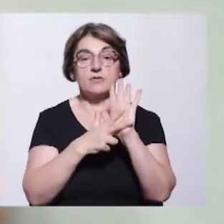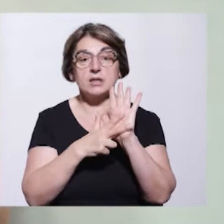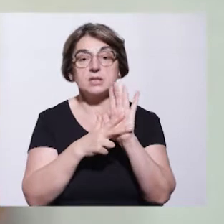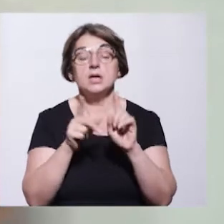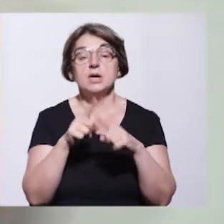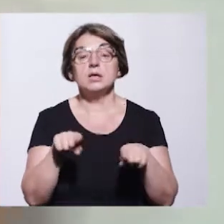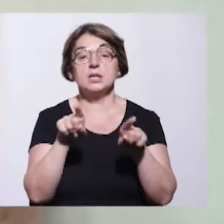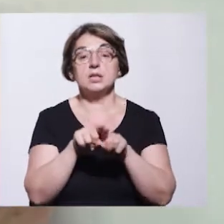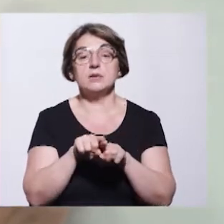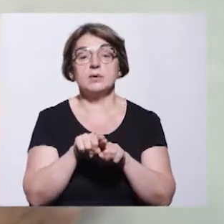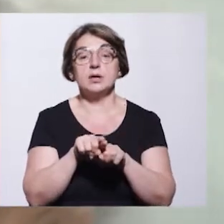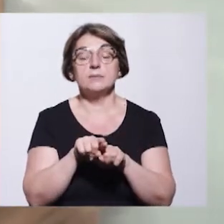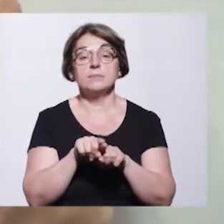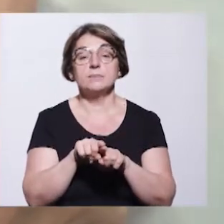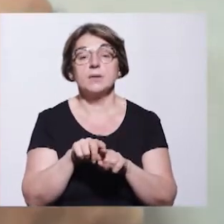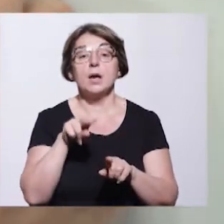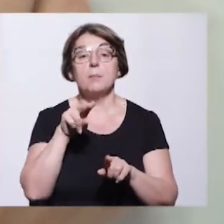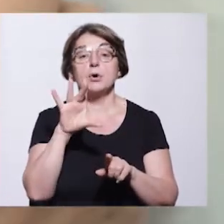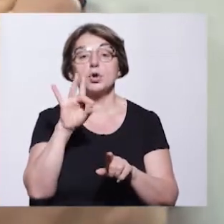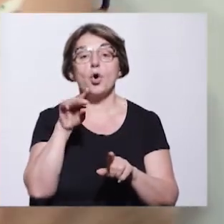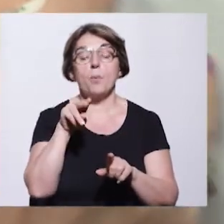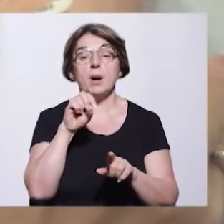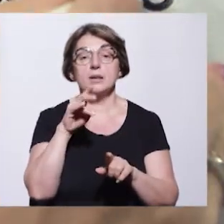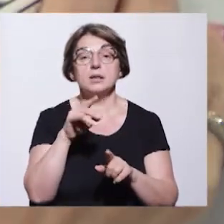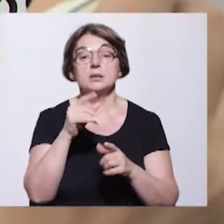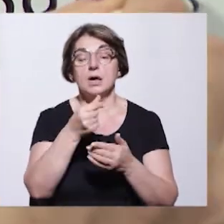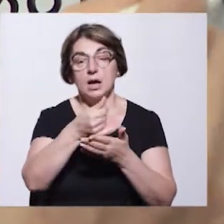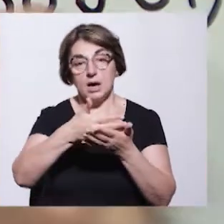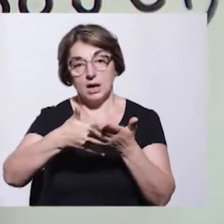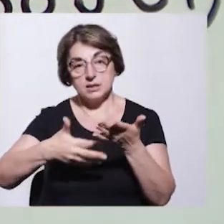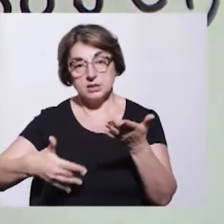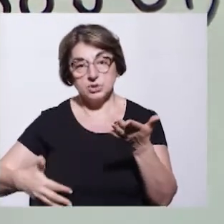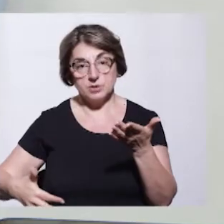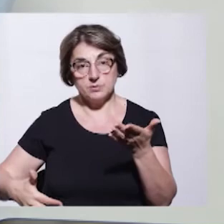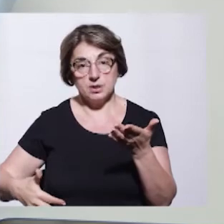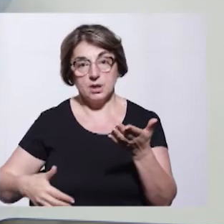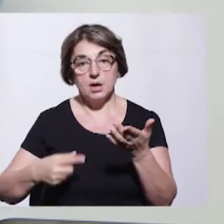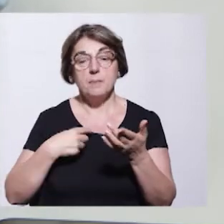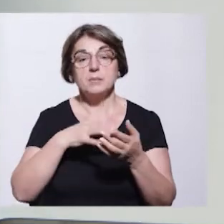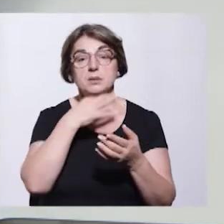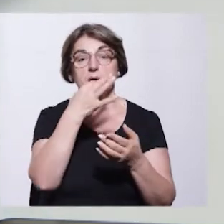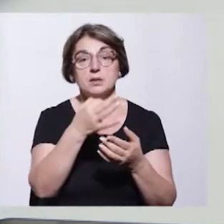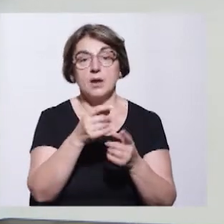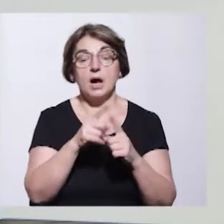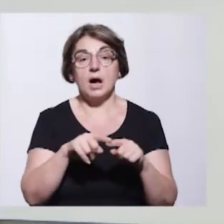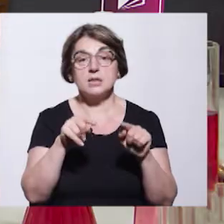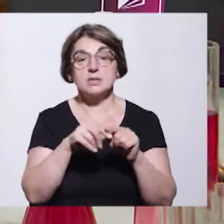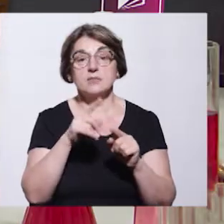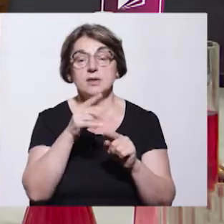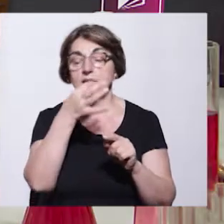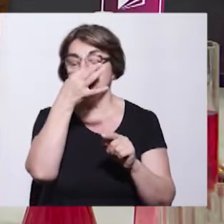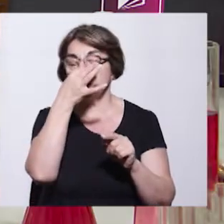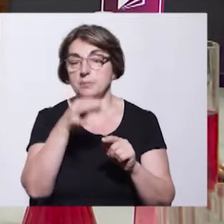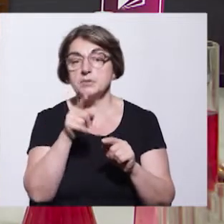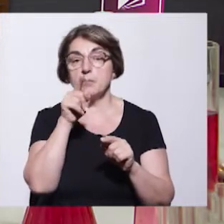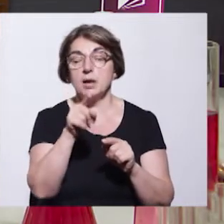C3H8-ს, იგივე პროპანი. და ასე შემდეგ. მინდა გითხრათ ასევე, რომ